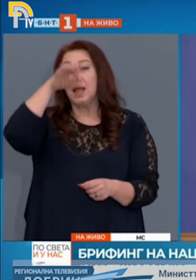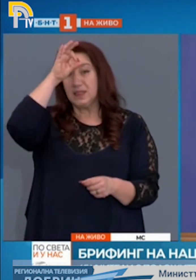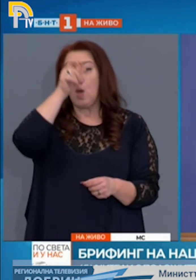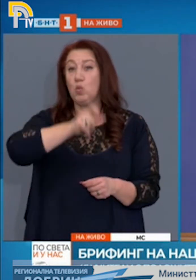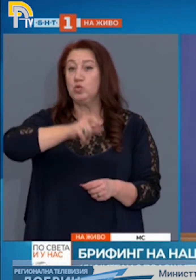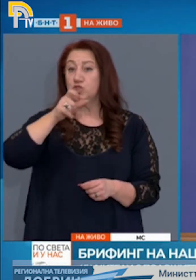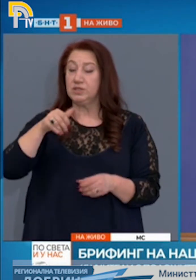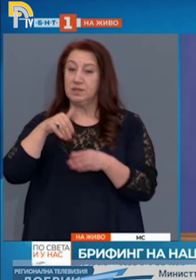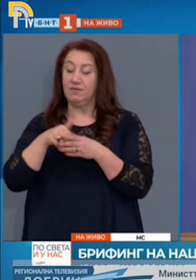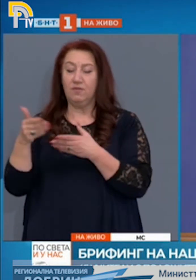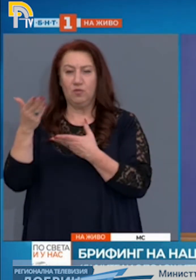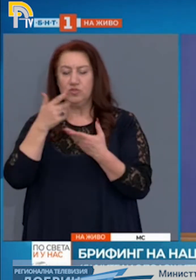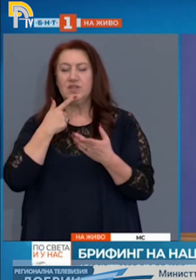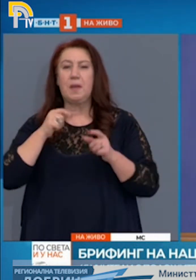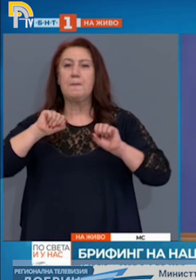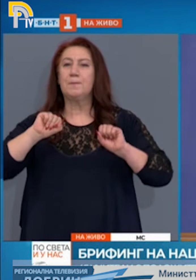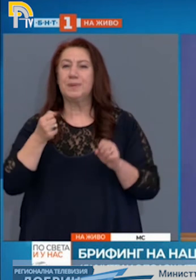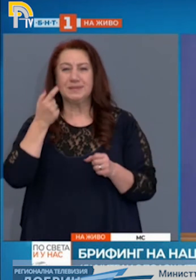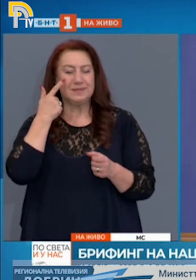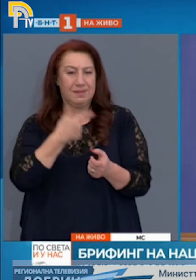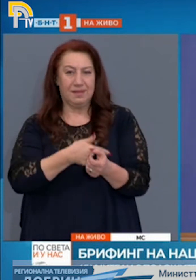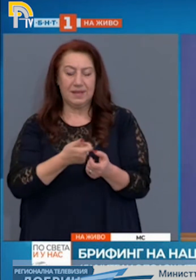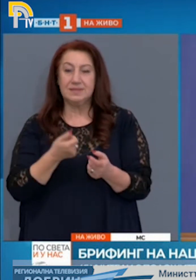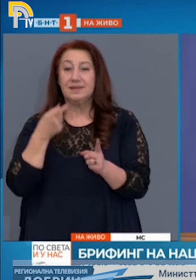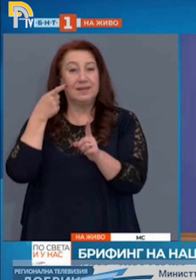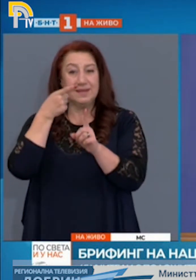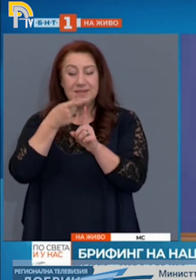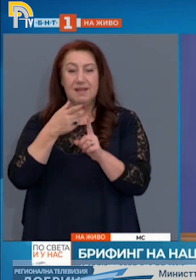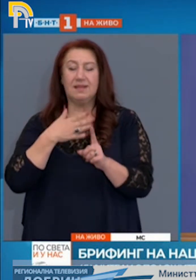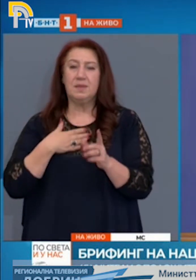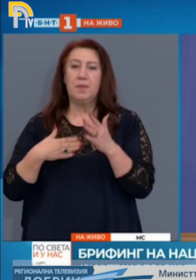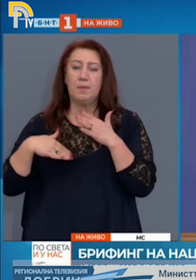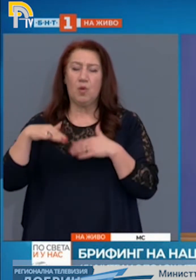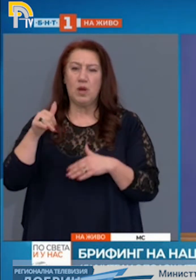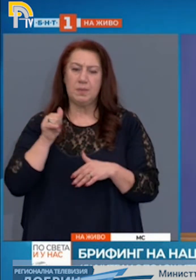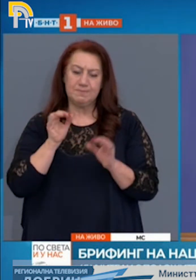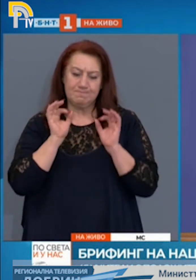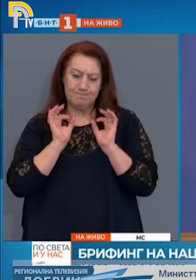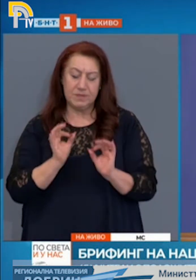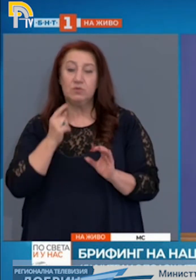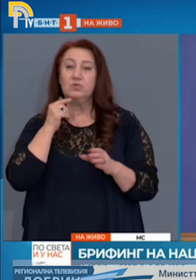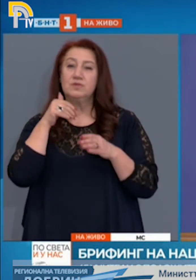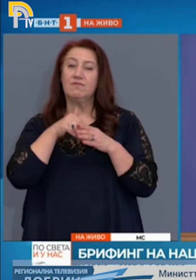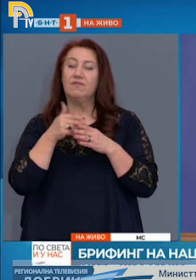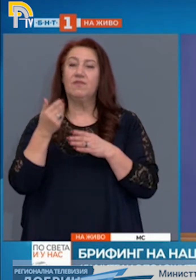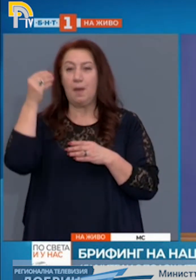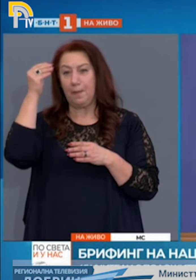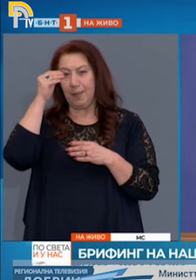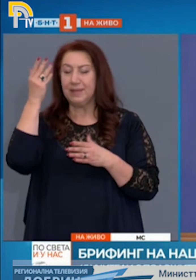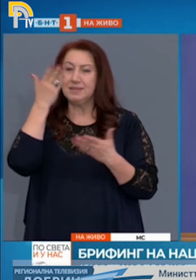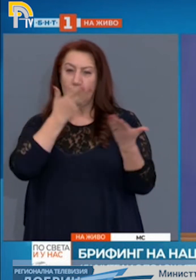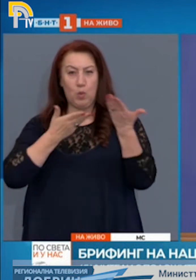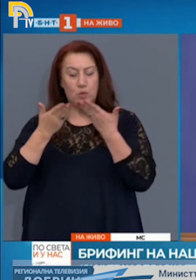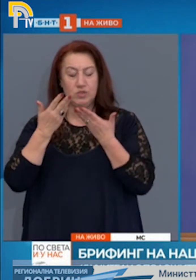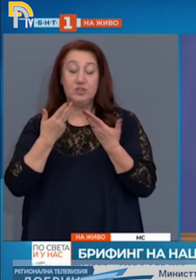антигенни тестове. Целта ни е да постигнем по-голяма сигурност в българските училища с оглед